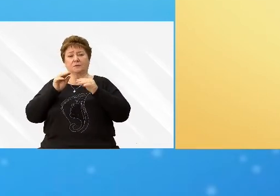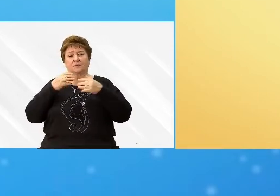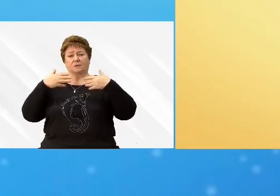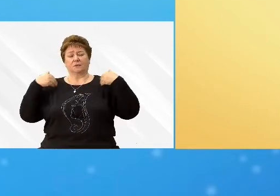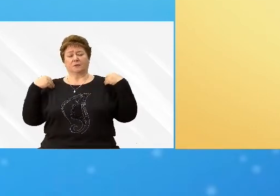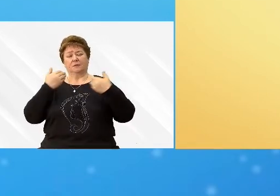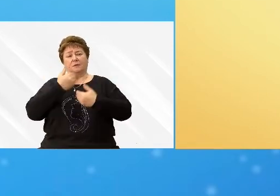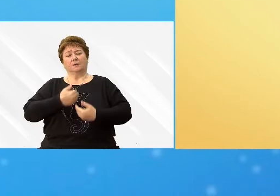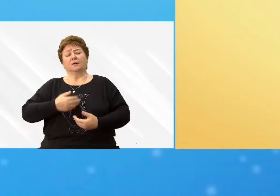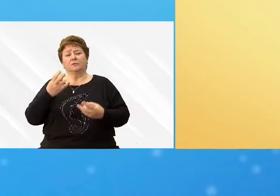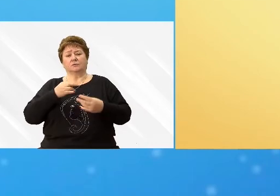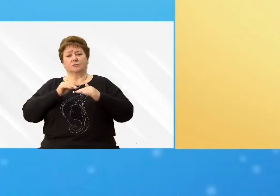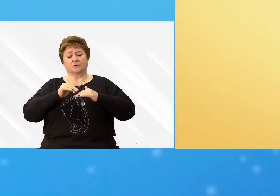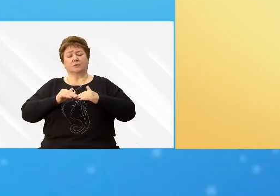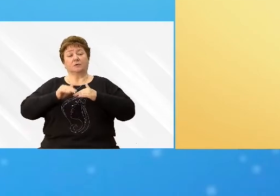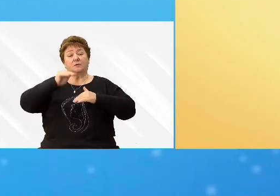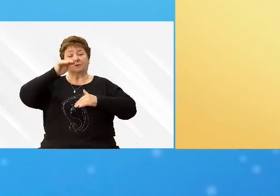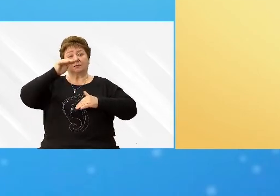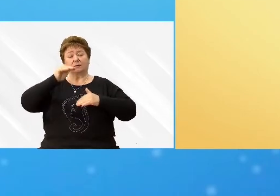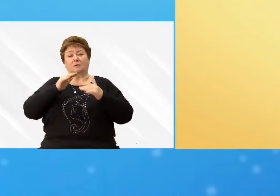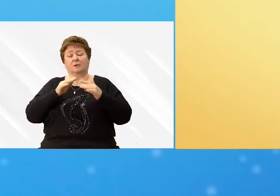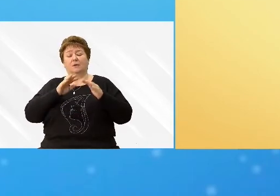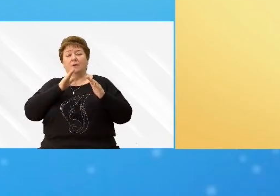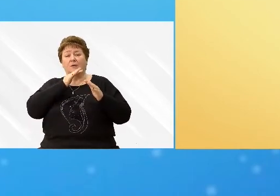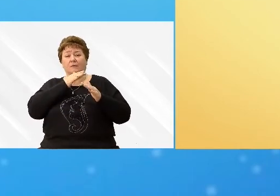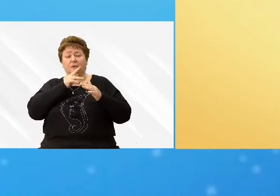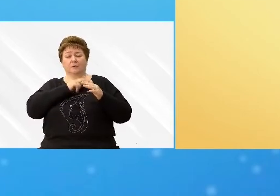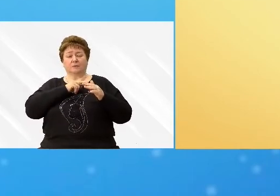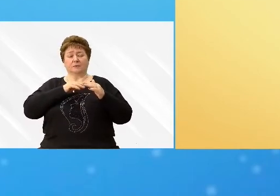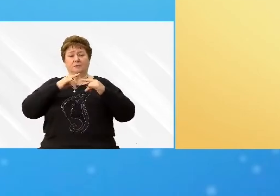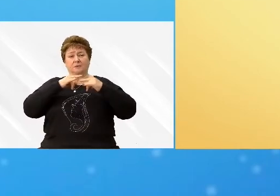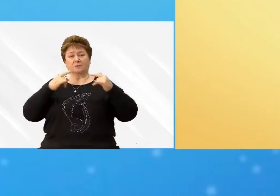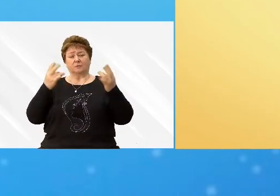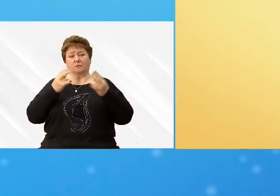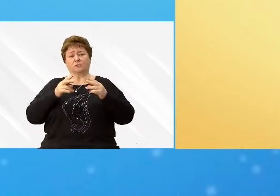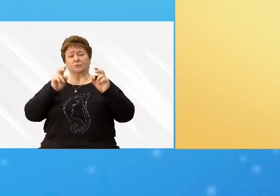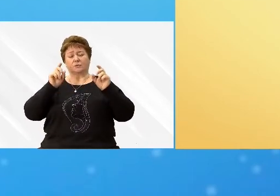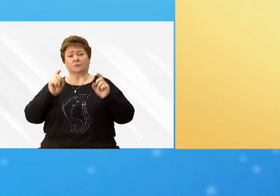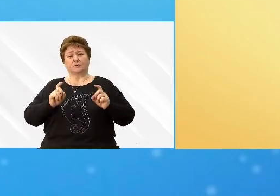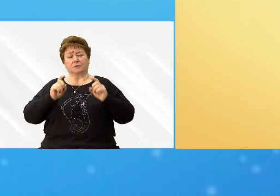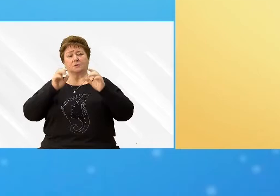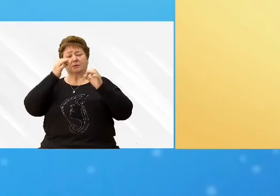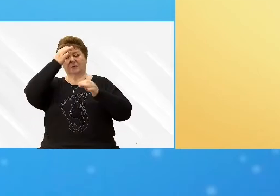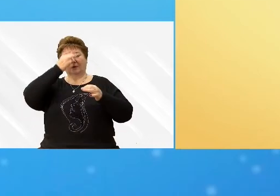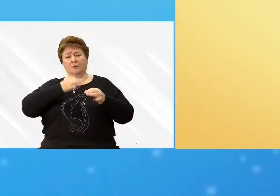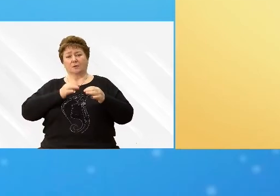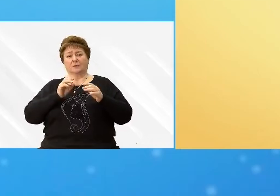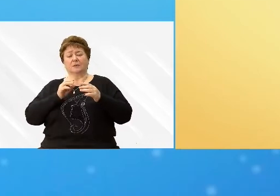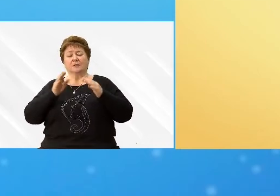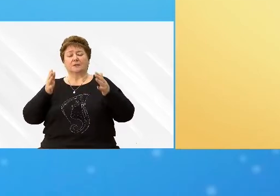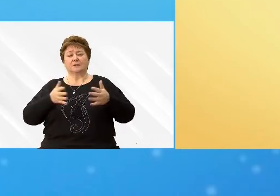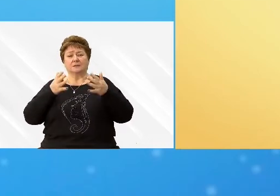необходимо с детства во время работы за столом нужно сидеть прямо слегка